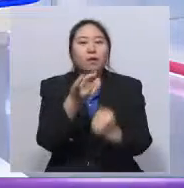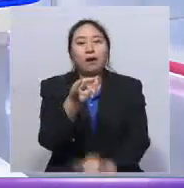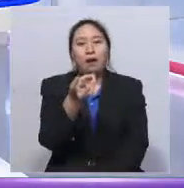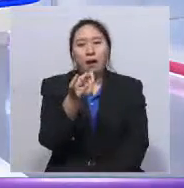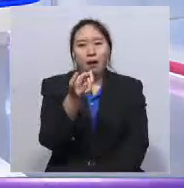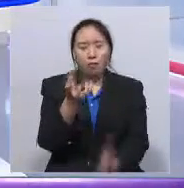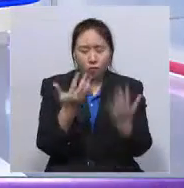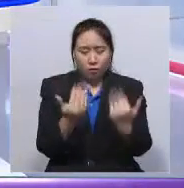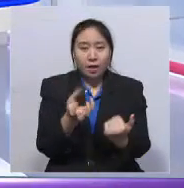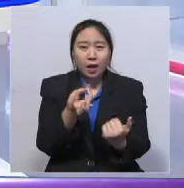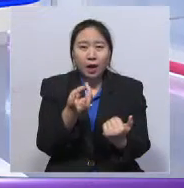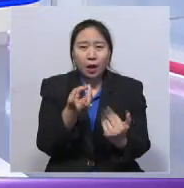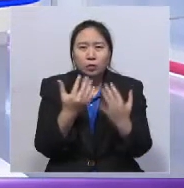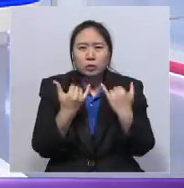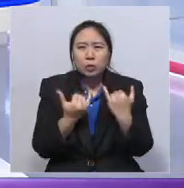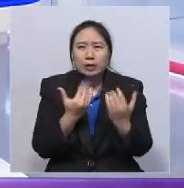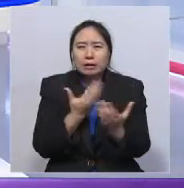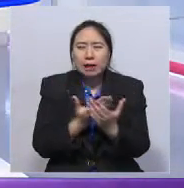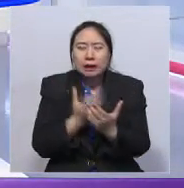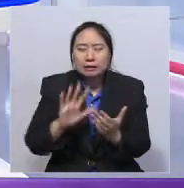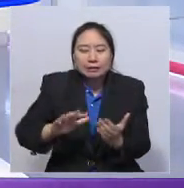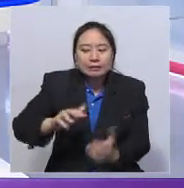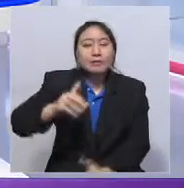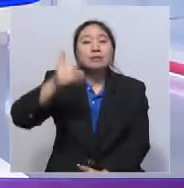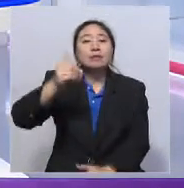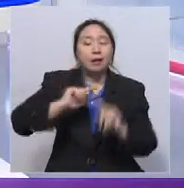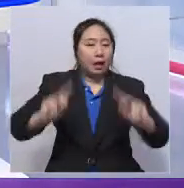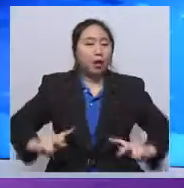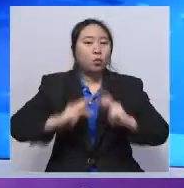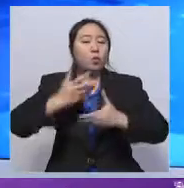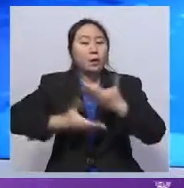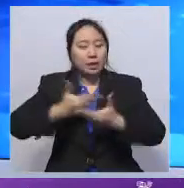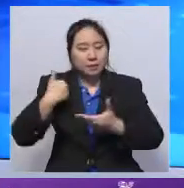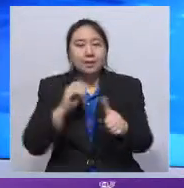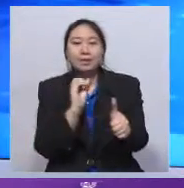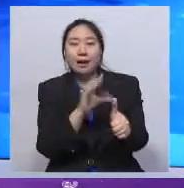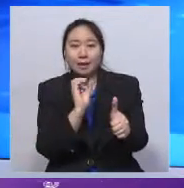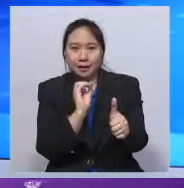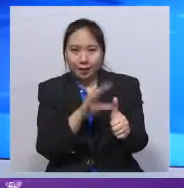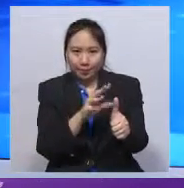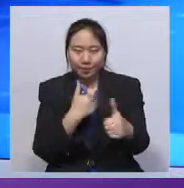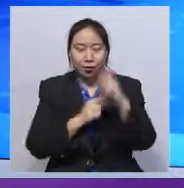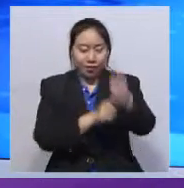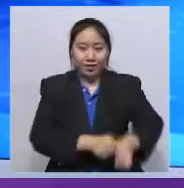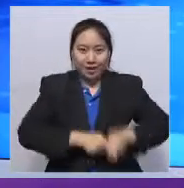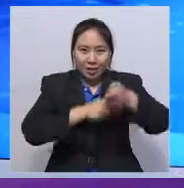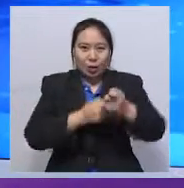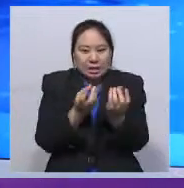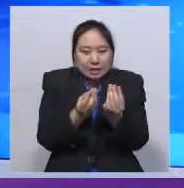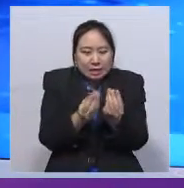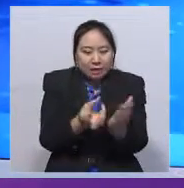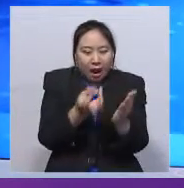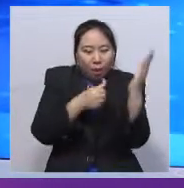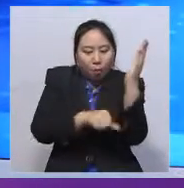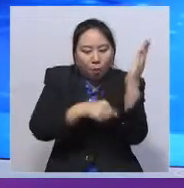้างนะคะแม้ว่าสถานการณ์ข้าวในขณะนี้เนี่ยจะมีราคาดีขึ้นมากแต่ว่าทางกระทรวงพาณิชย์ก็ได้มีการแนะนำนะคะว่าเกษตรกรไม่ควรเร่งปลูก